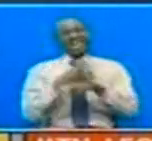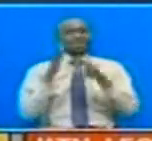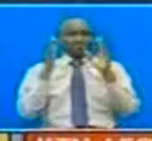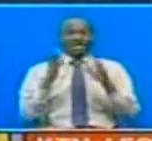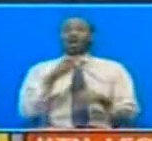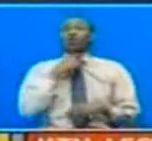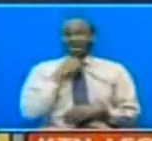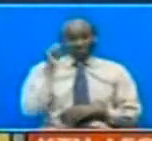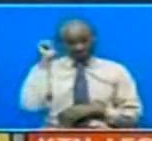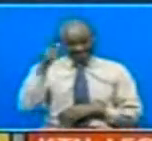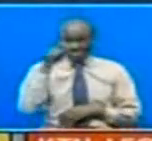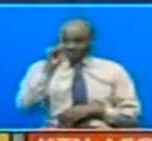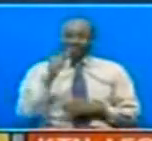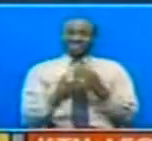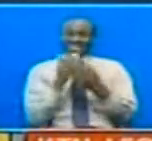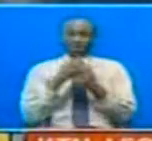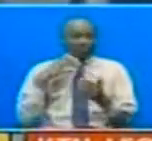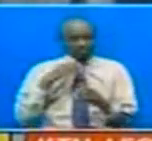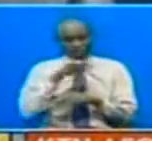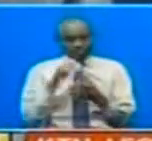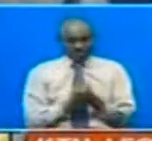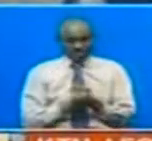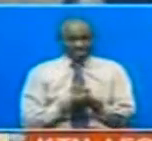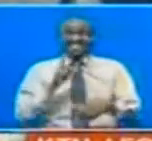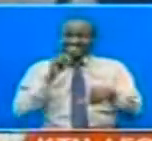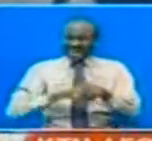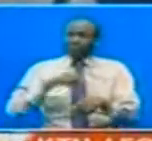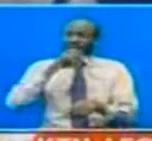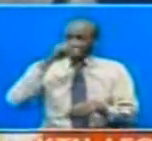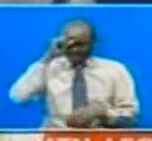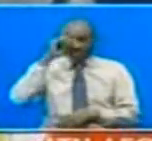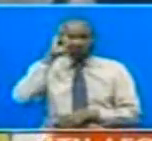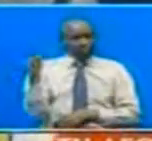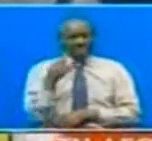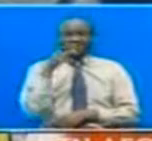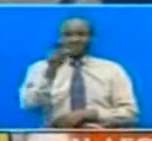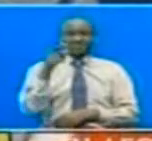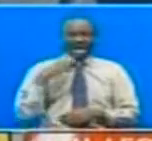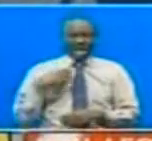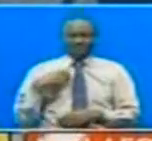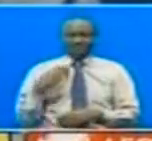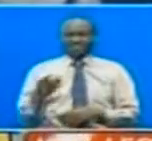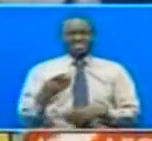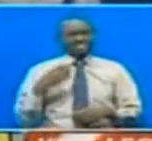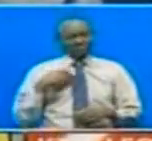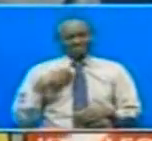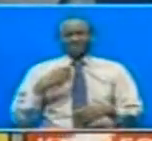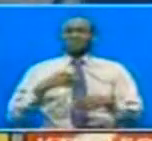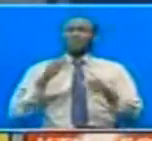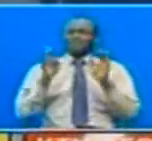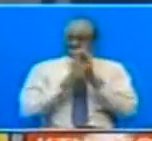Uhuru Kenyatta kuyajali maslahi ya wengi. Since this government came into power, they have brought a very retrogressive media